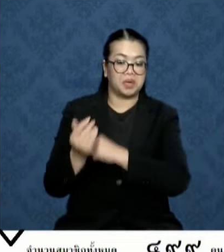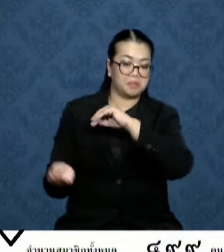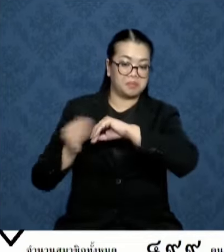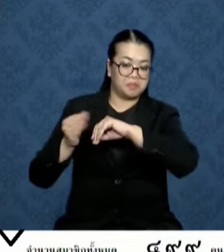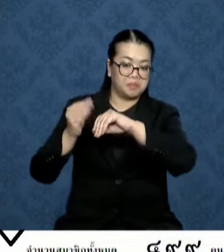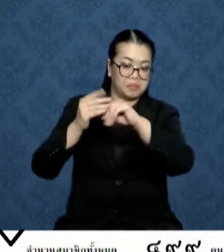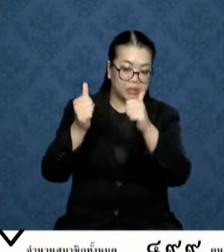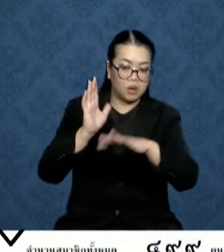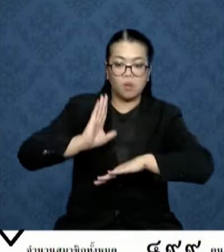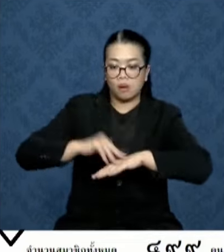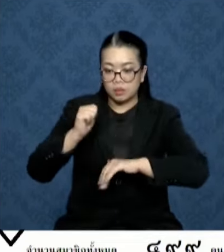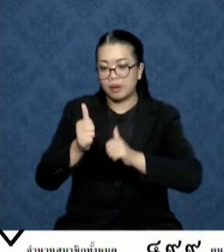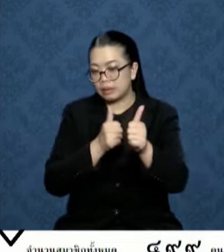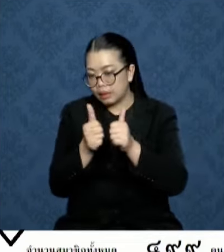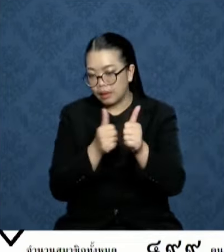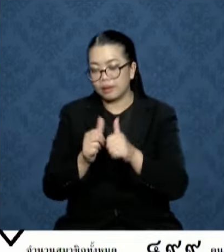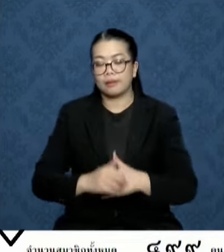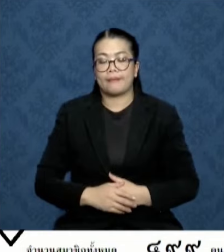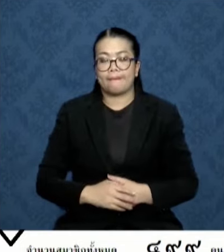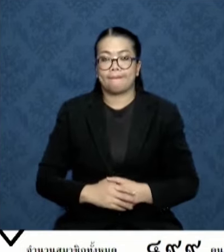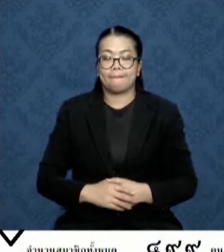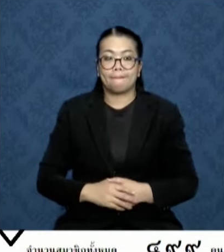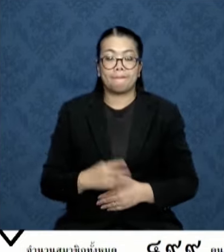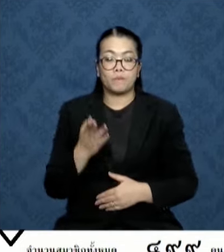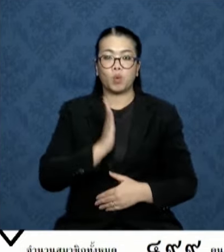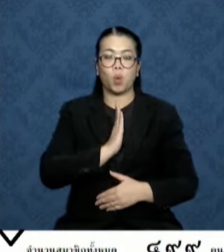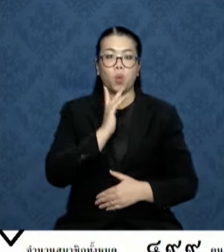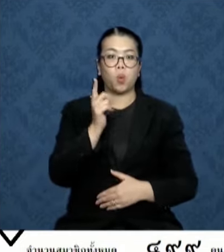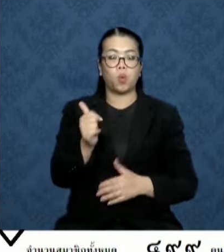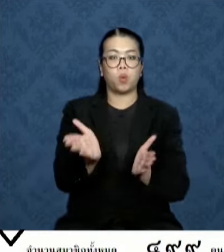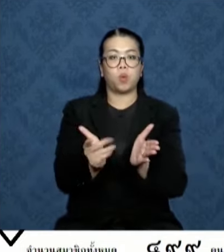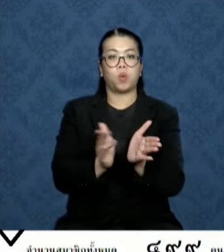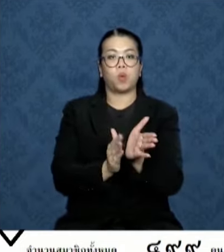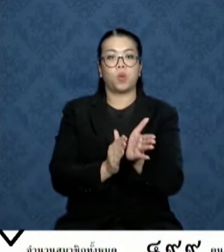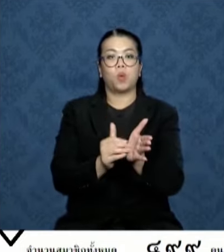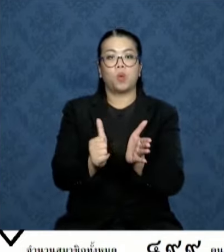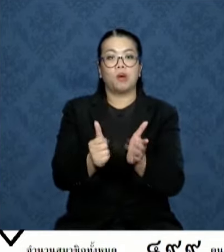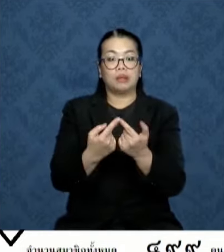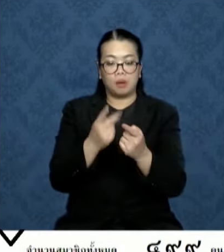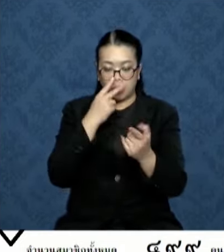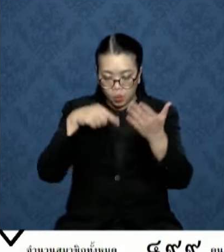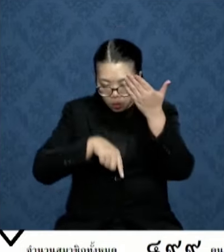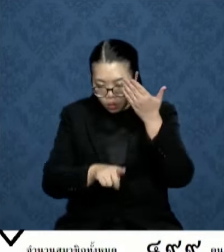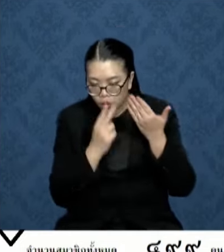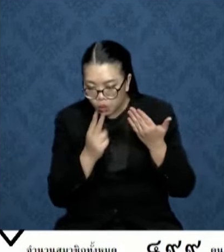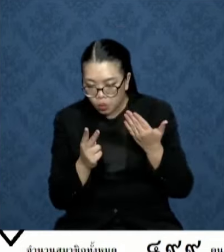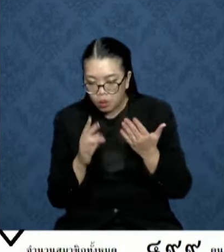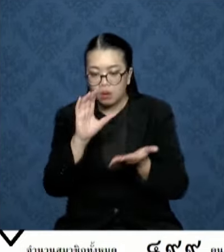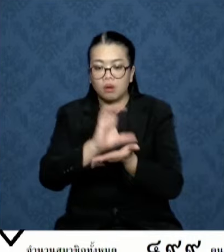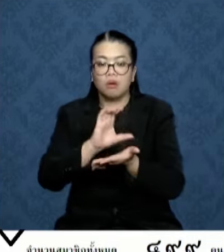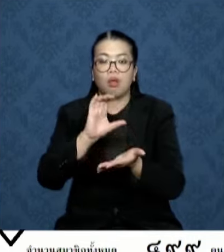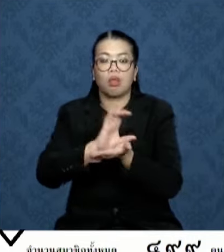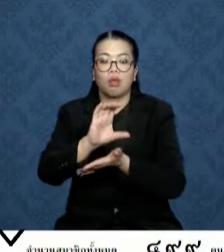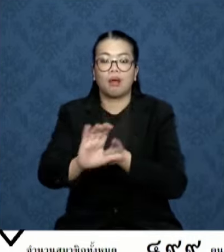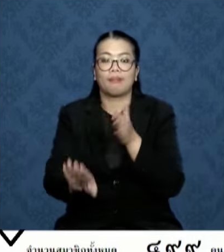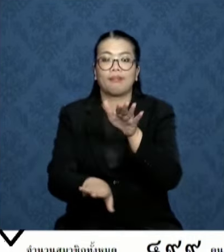การrièreร้างความสามารในการแ่งขันนะครับฟังแลวหนาปาปุมครับ แตพมาดูใ่ใกบกเป็งบสอดใส